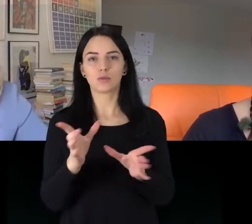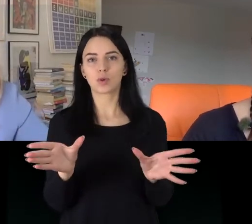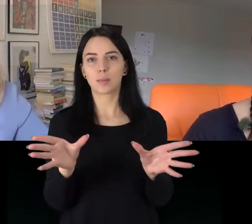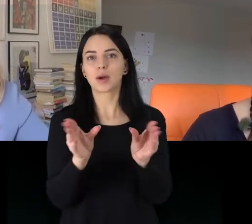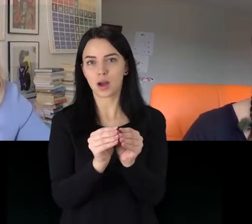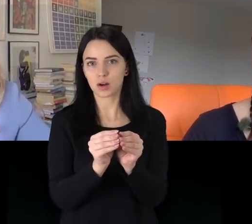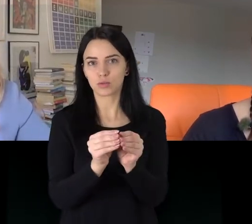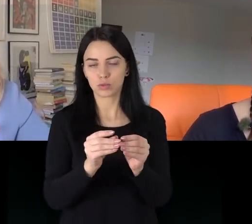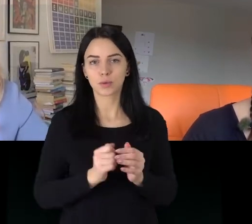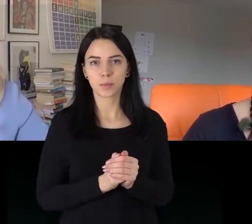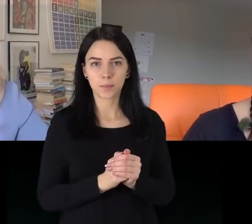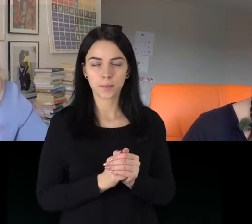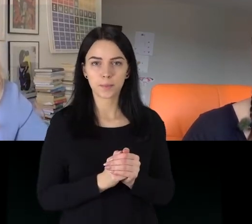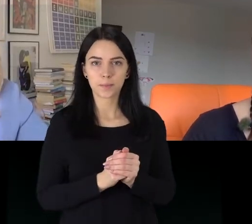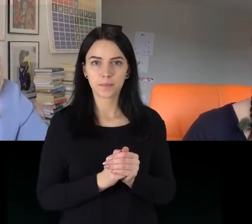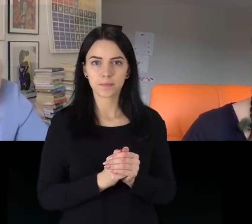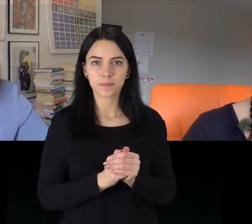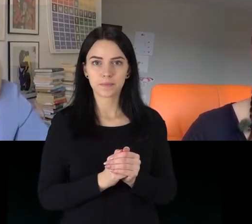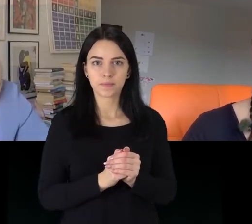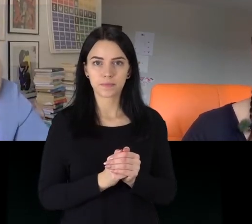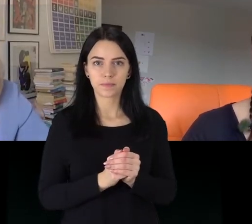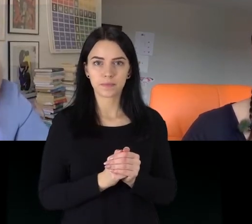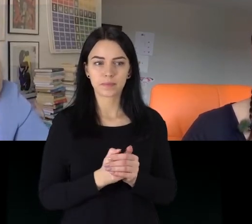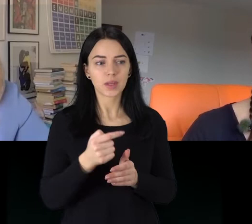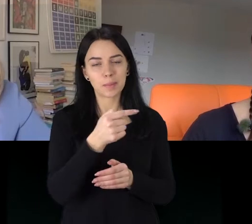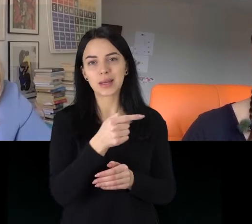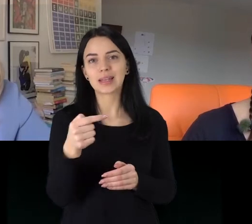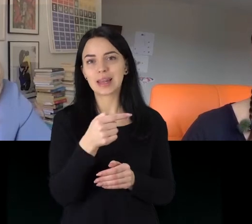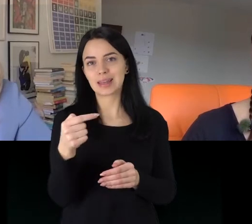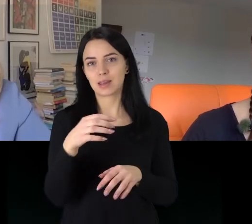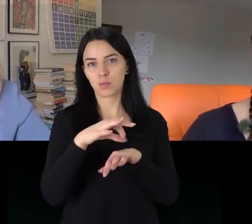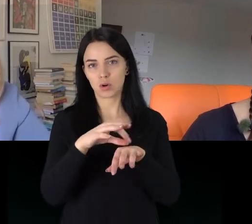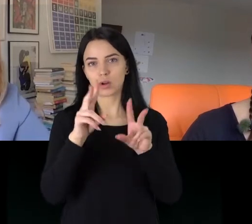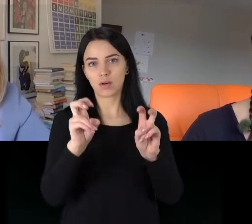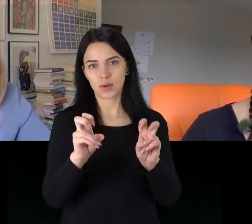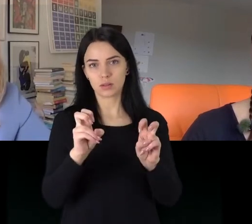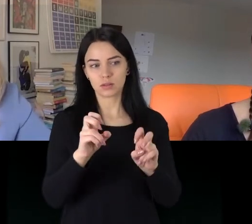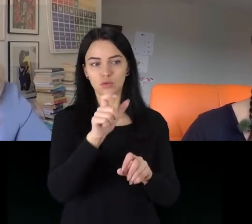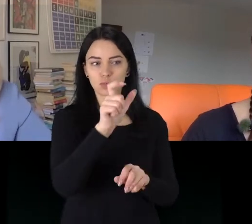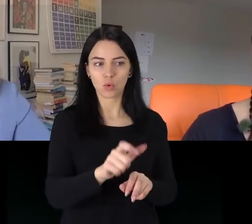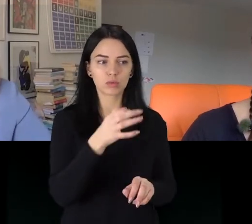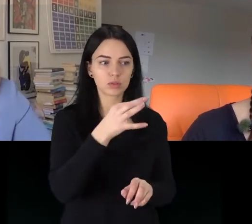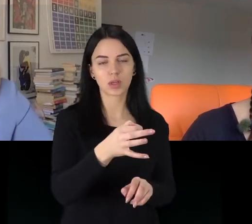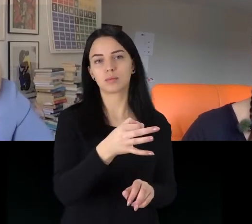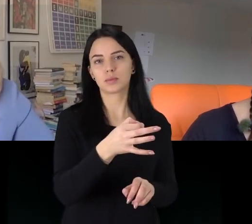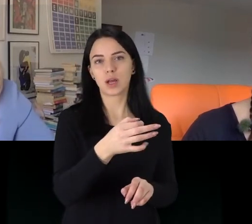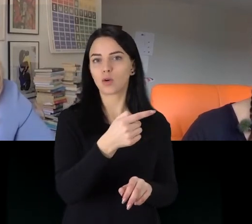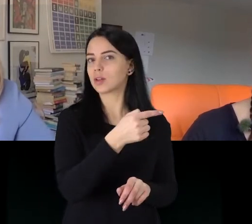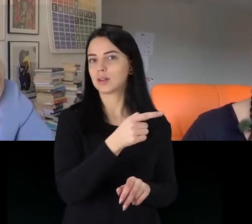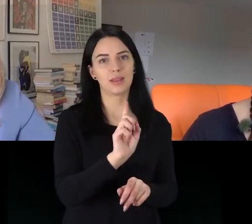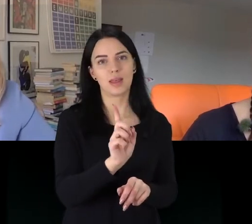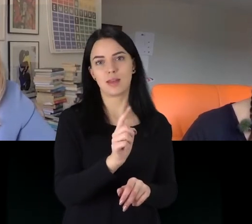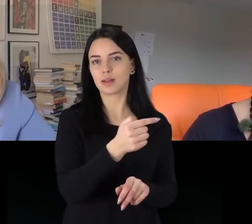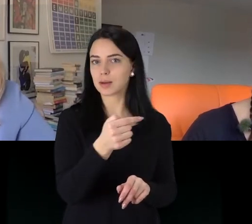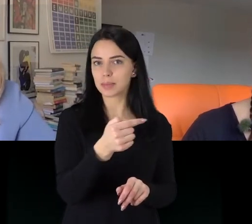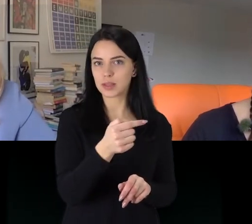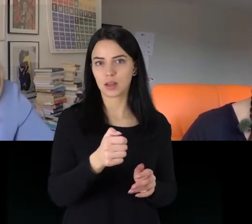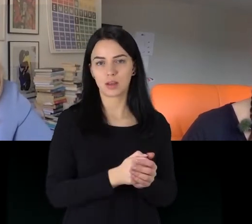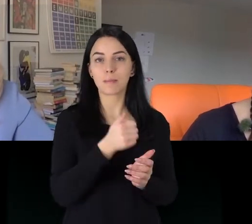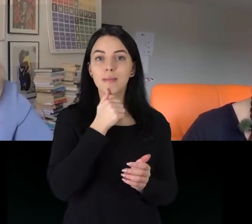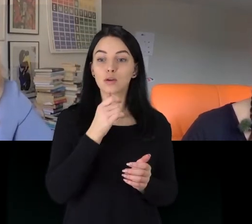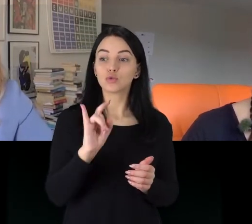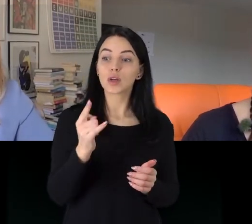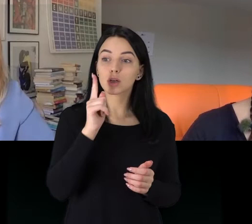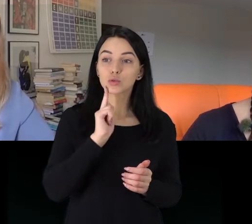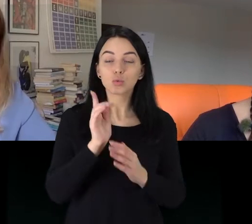pusės yra tokia, tai yra neigimo lyga. Žmogus neigia, nes va, jeigu aš nežinau, kaip padaryti, kad mano vaikas gerai